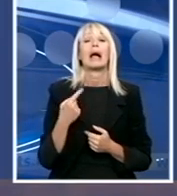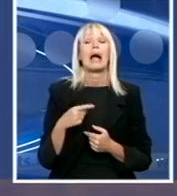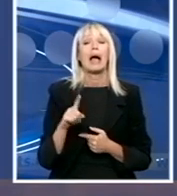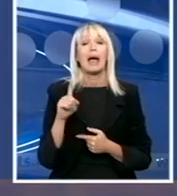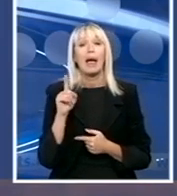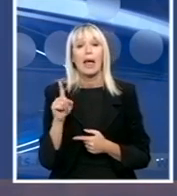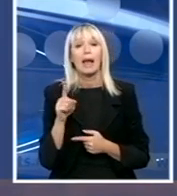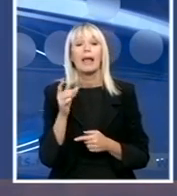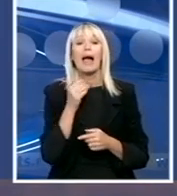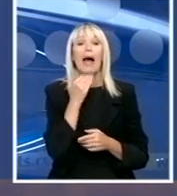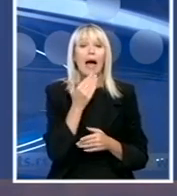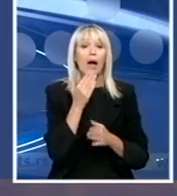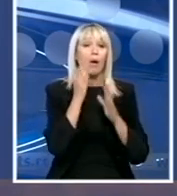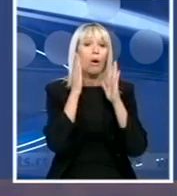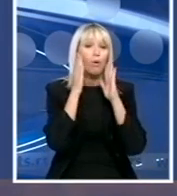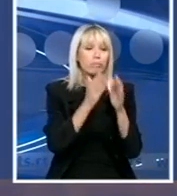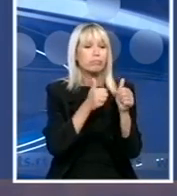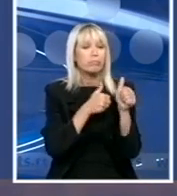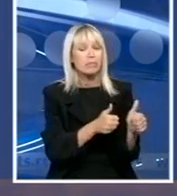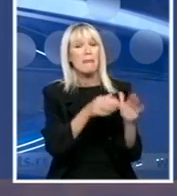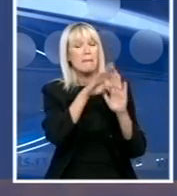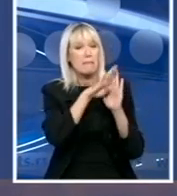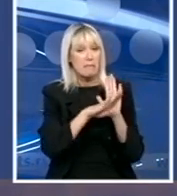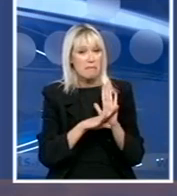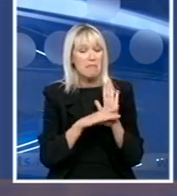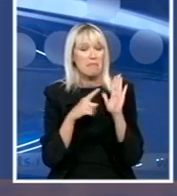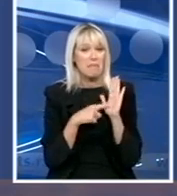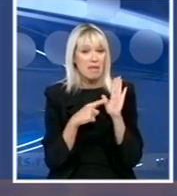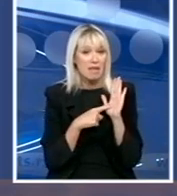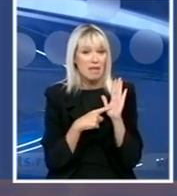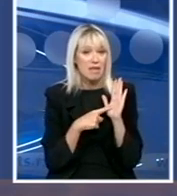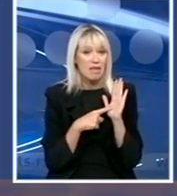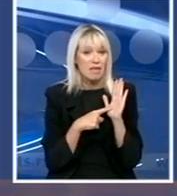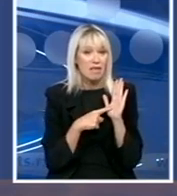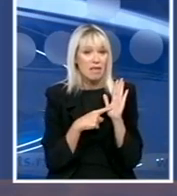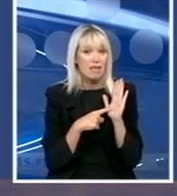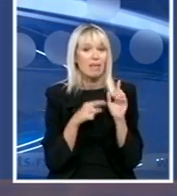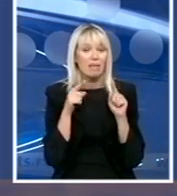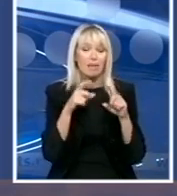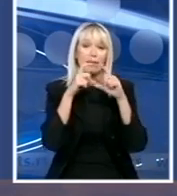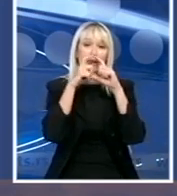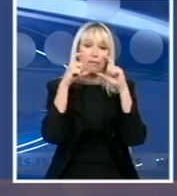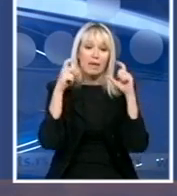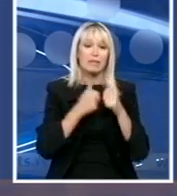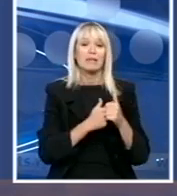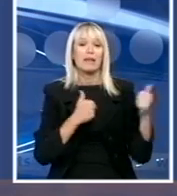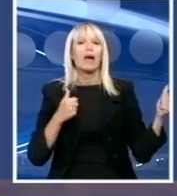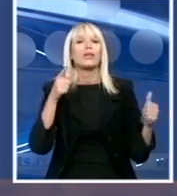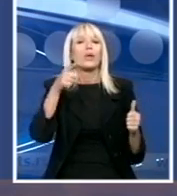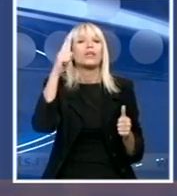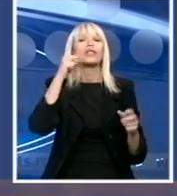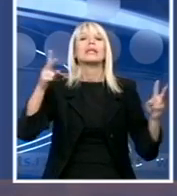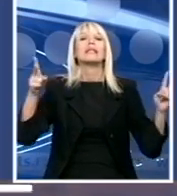Kada je u pitanju poštovanje mera, ovih opštih mera prevencije, one značajno smanjuju rizik